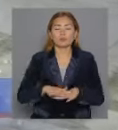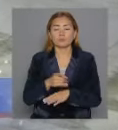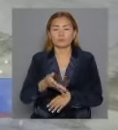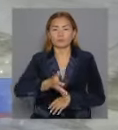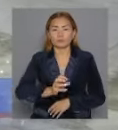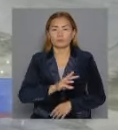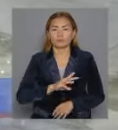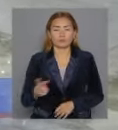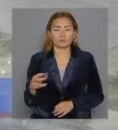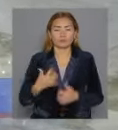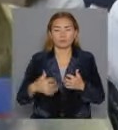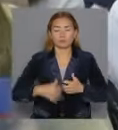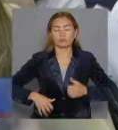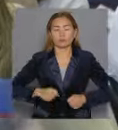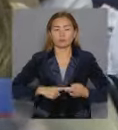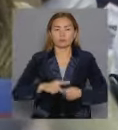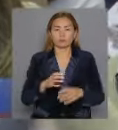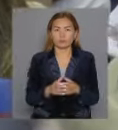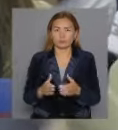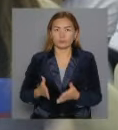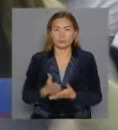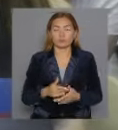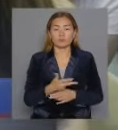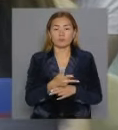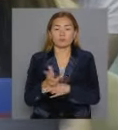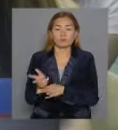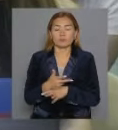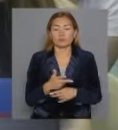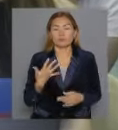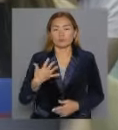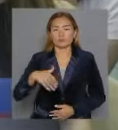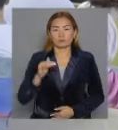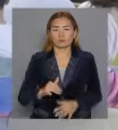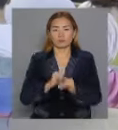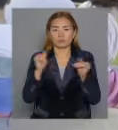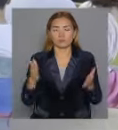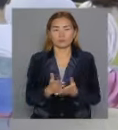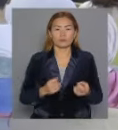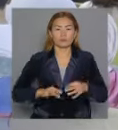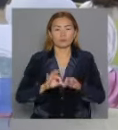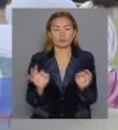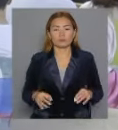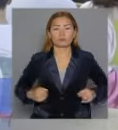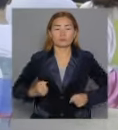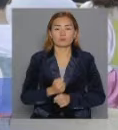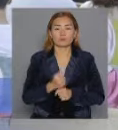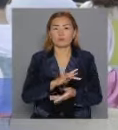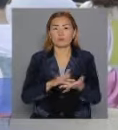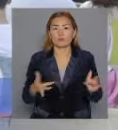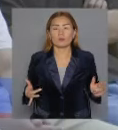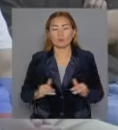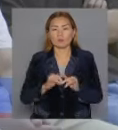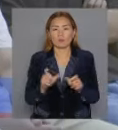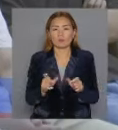1,5 миллионнан астам орта және кіші бизнес субъектісі бар, ал мобилі ғырыптардың саны 50 мыңнан асып жығылады. Кәсібиелерінің саудасын әлеуметтік желілерде